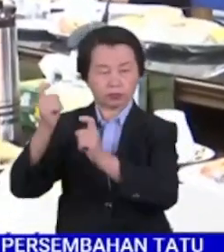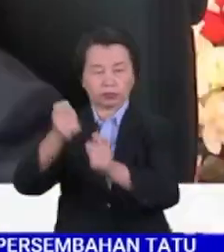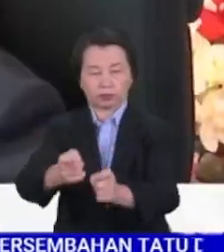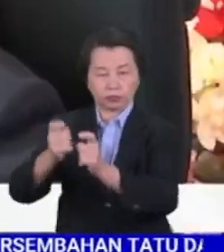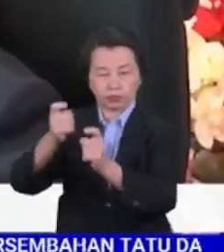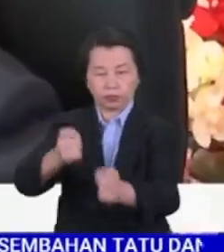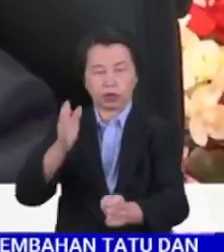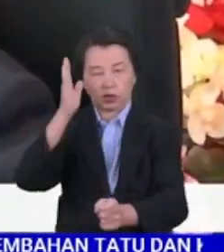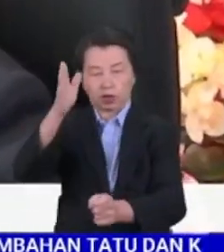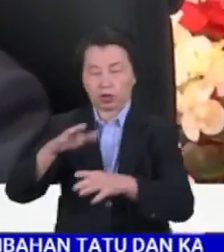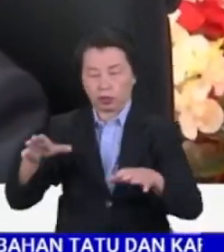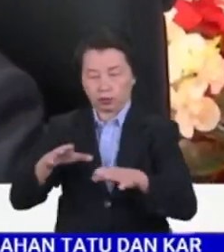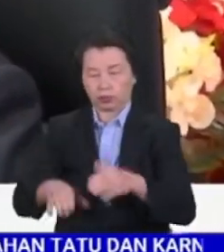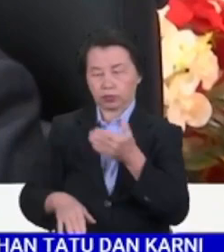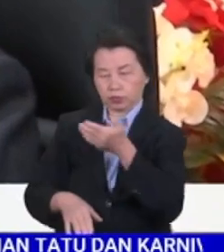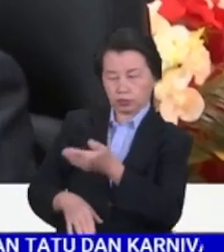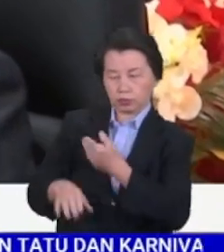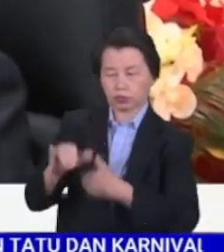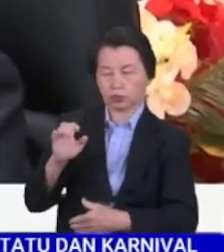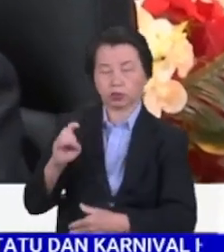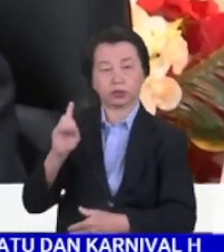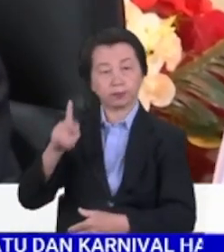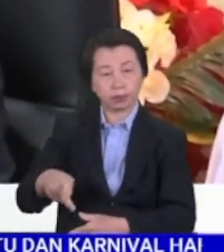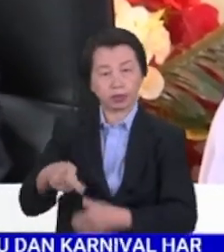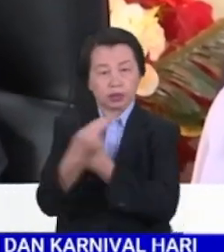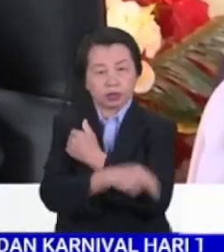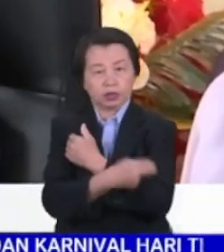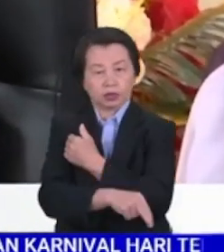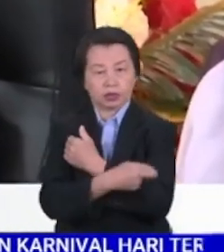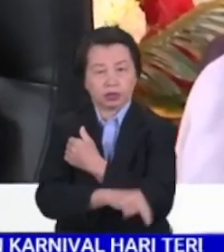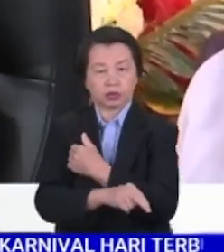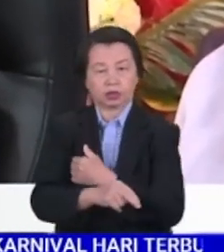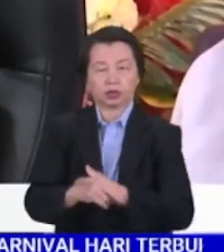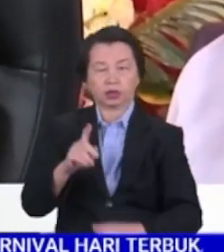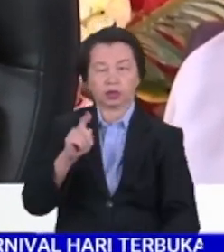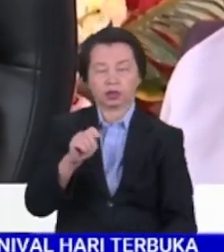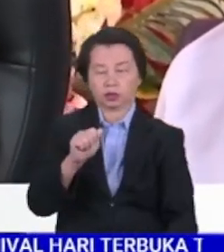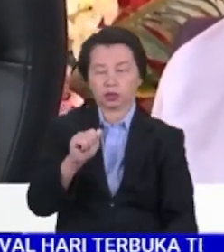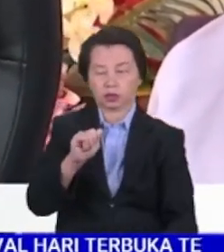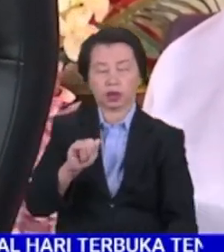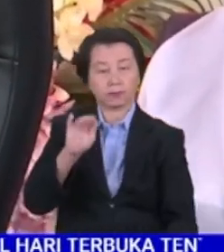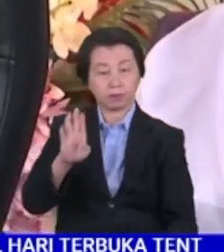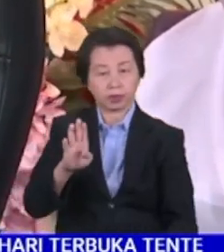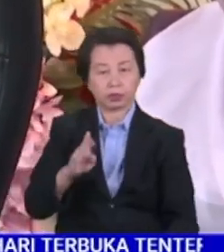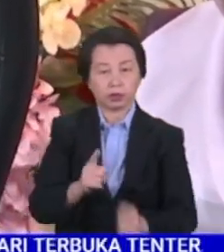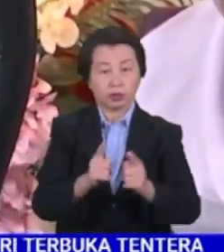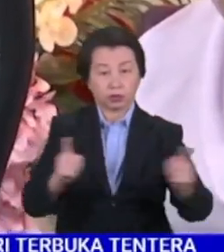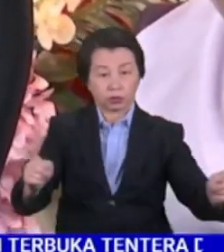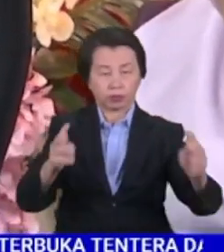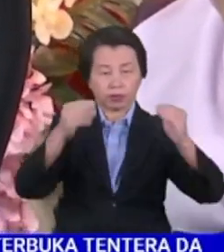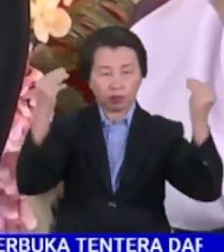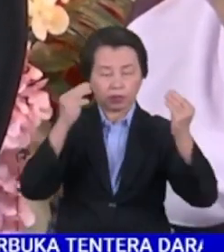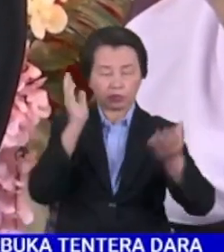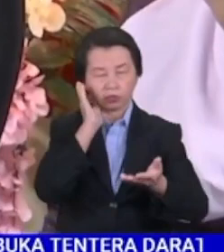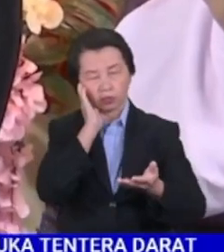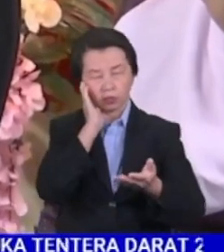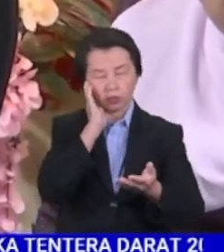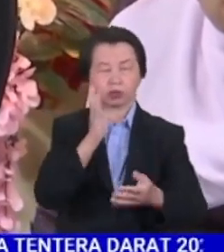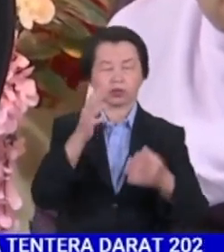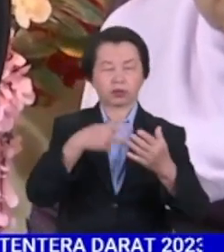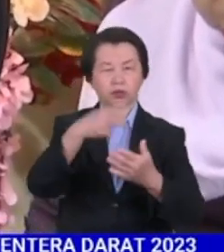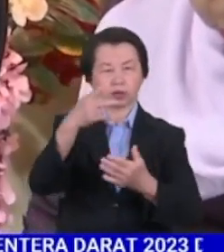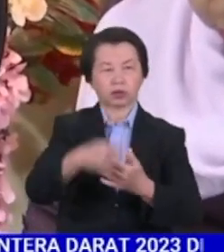hadiah akan disempurnakan oleh Yang di-Pertua Negeri Tun Pehin Sri Abdul Taib Mahmud. Sepanjang majlis itu berlangsung, antara